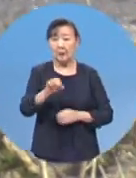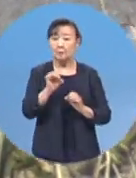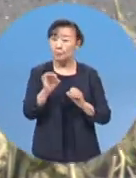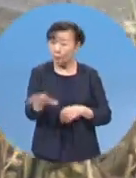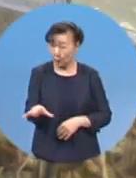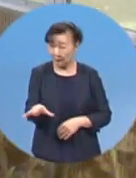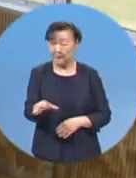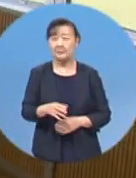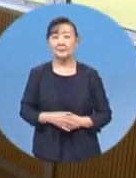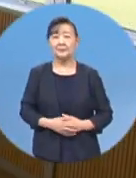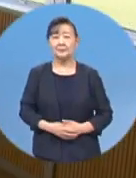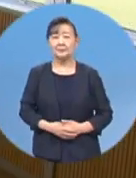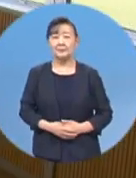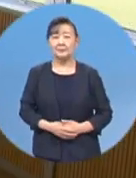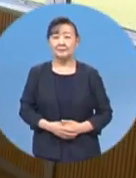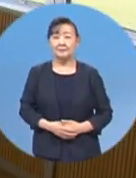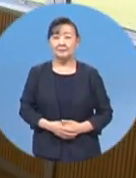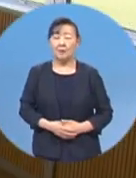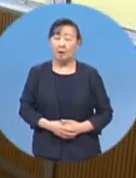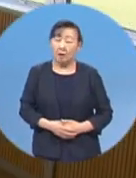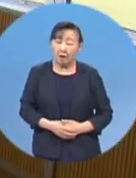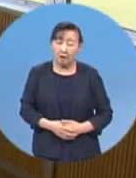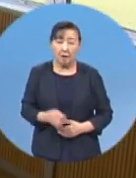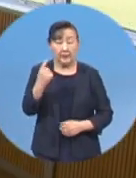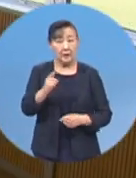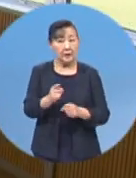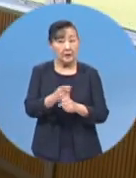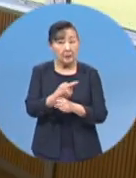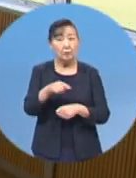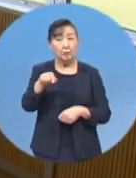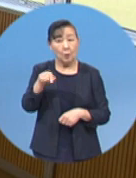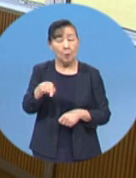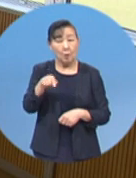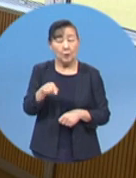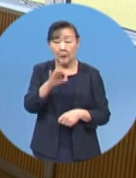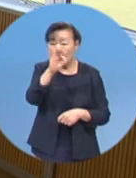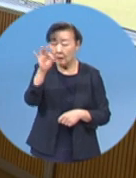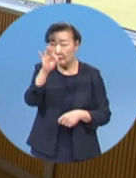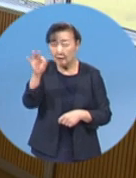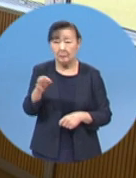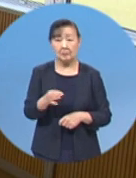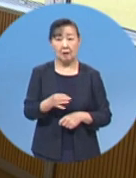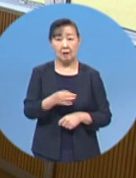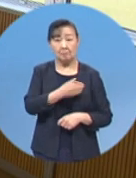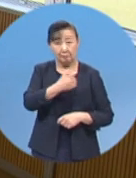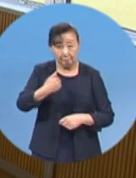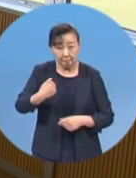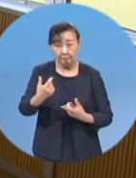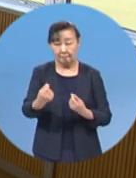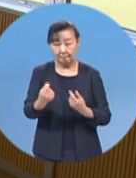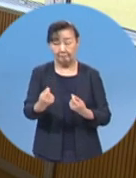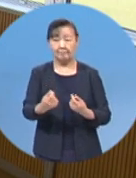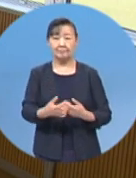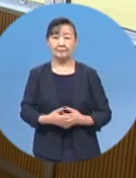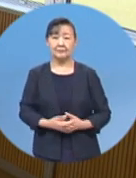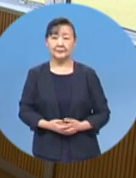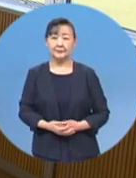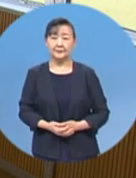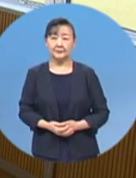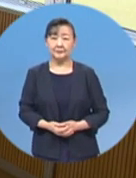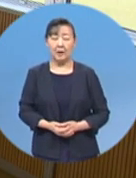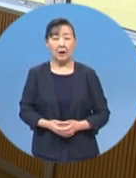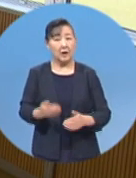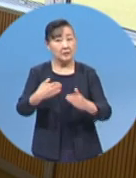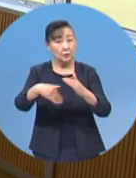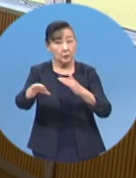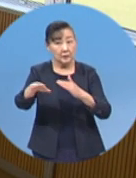ています。 いやー、意外と館内でも野鳥の様子が見られるものですね。 そうですね、外に